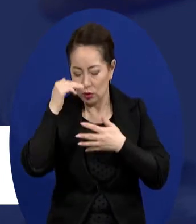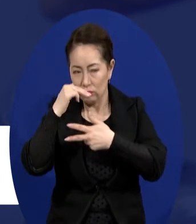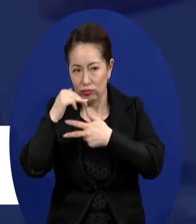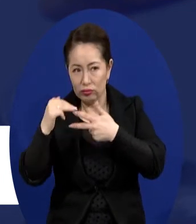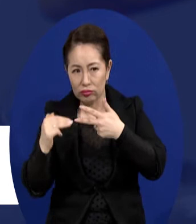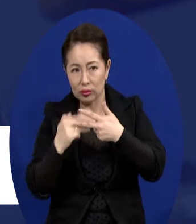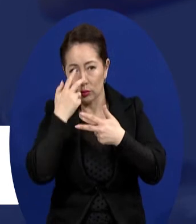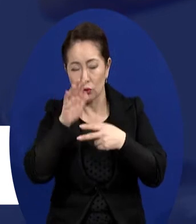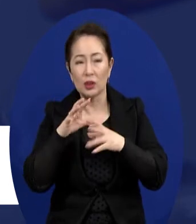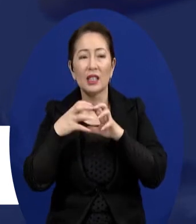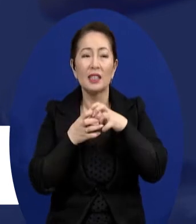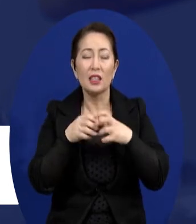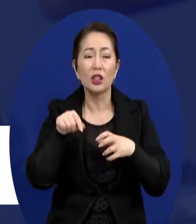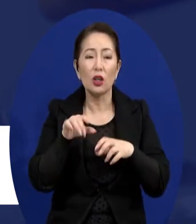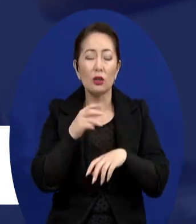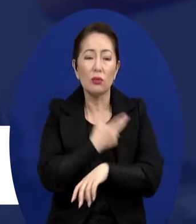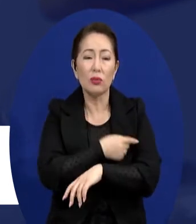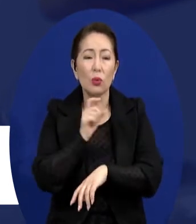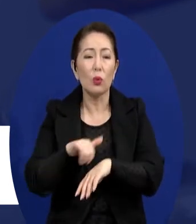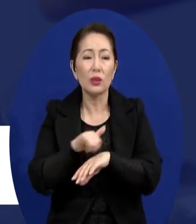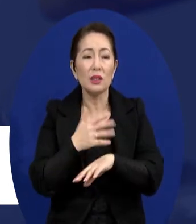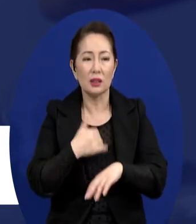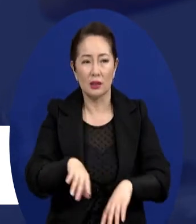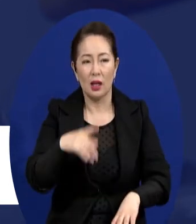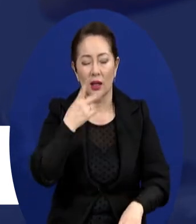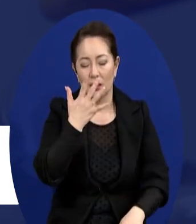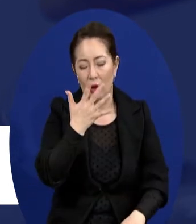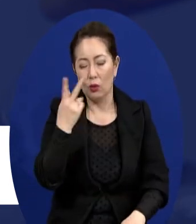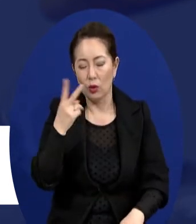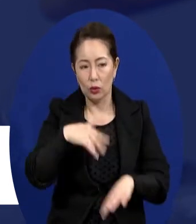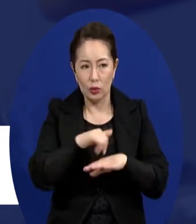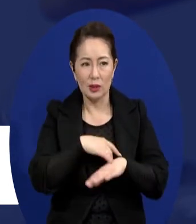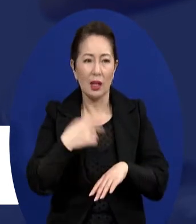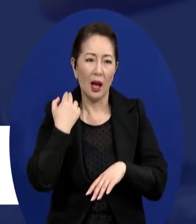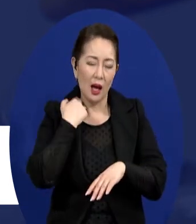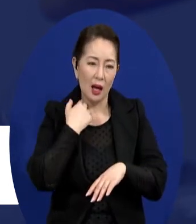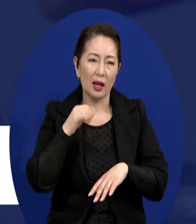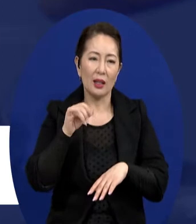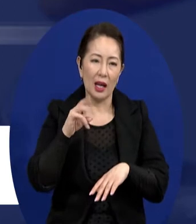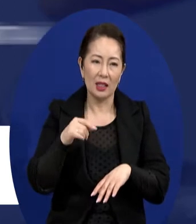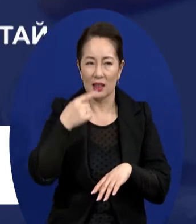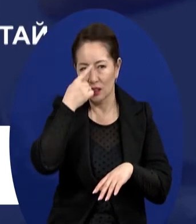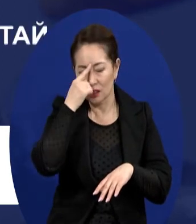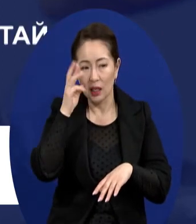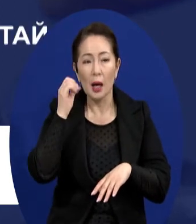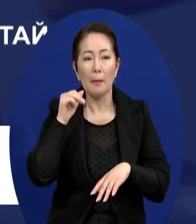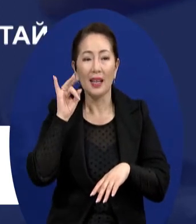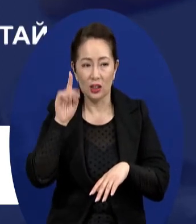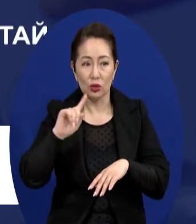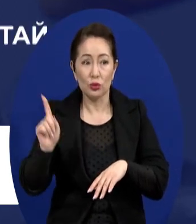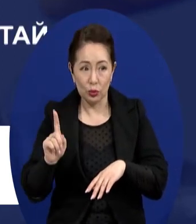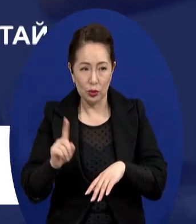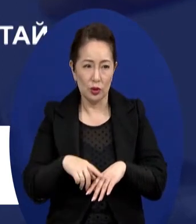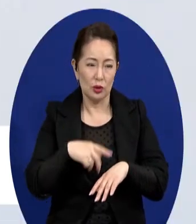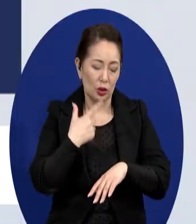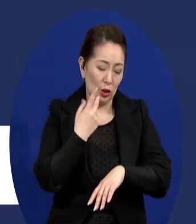Дэлхийн 52 улс хэрэглэж байна. Англи, Аргентин, Энэтхэг, Мексикт хүлэн зөвшөөрсөн. Хийх тун 2 тун 4 7 өдрийн